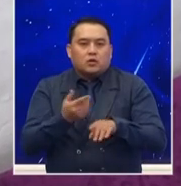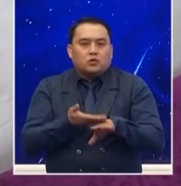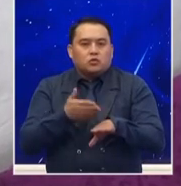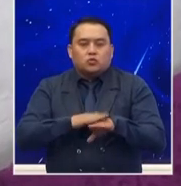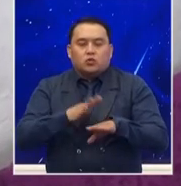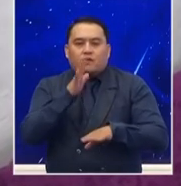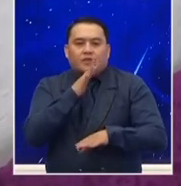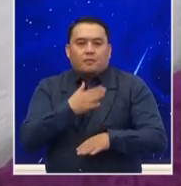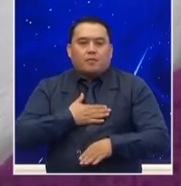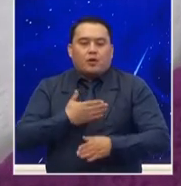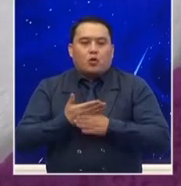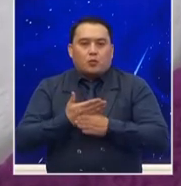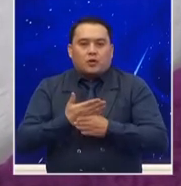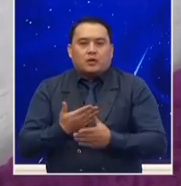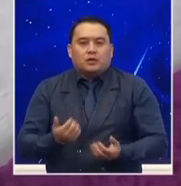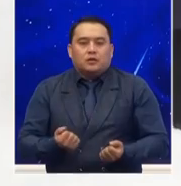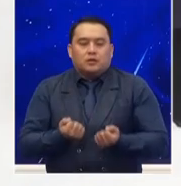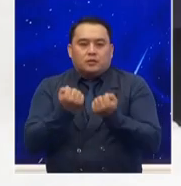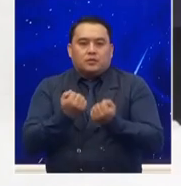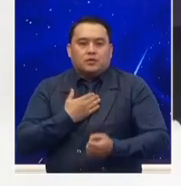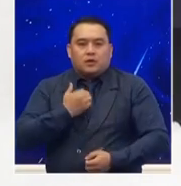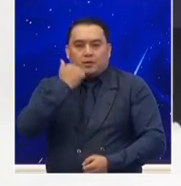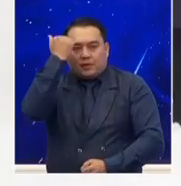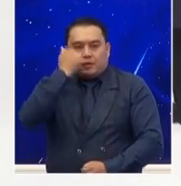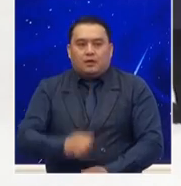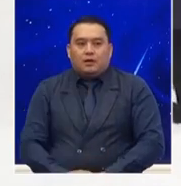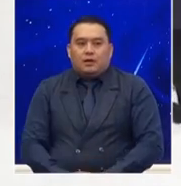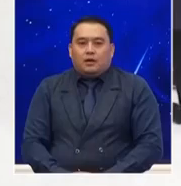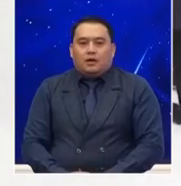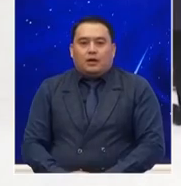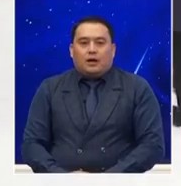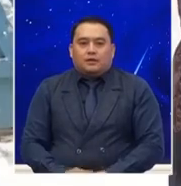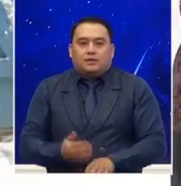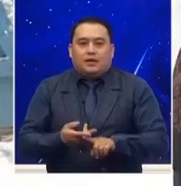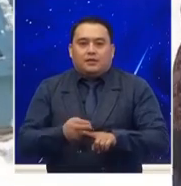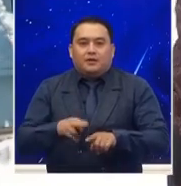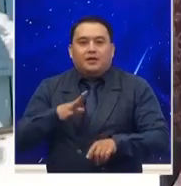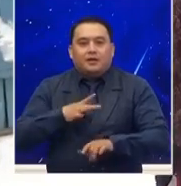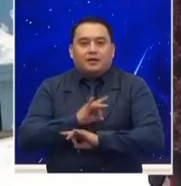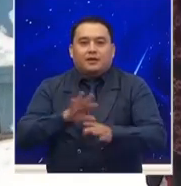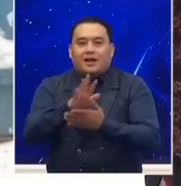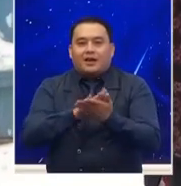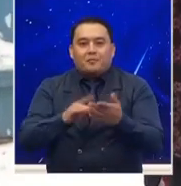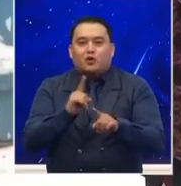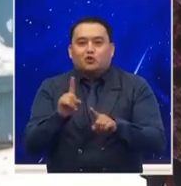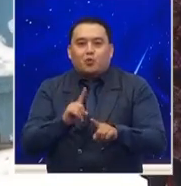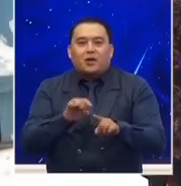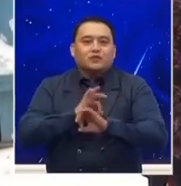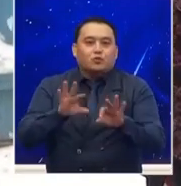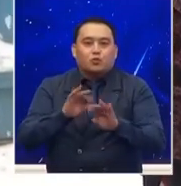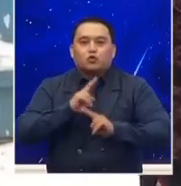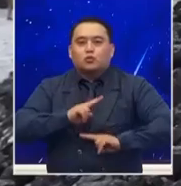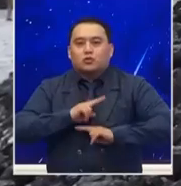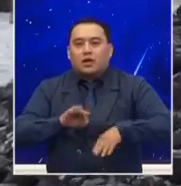көмектерін беріп жатыр. Алла разы болсын. Акция аясында аудандық төтенше жағдай қызметкерлері бірнеше үйді аралады, түсіндірме